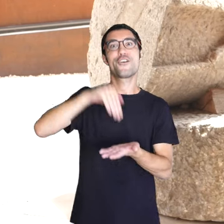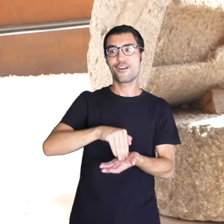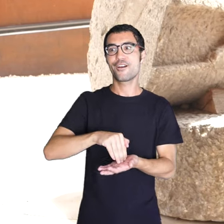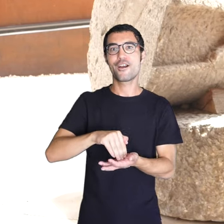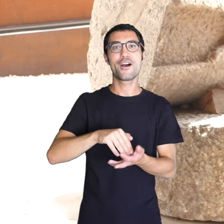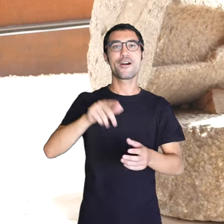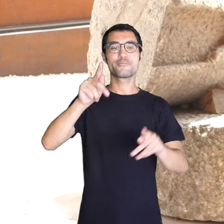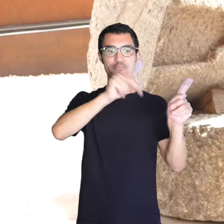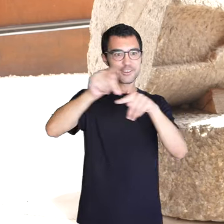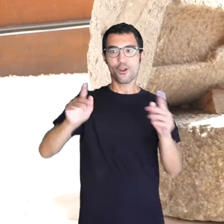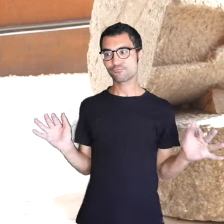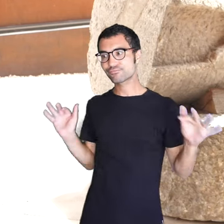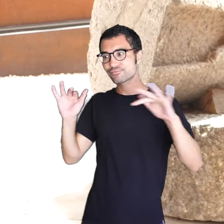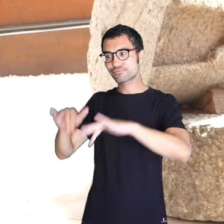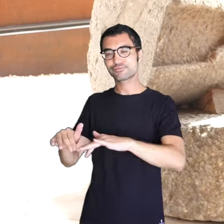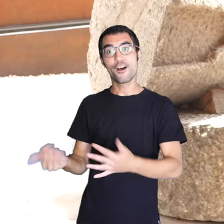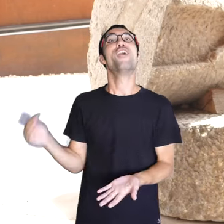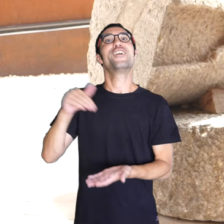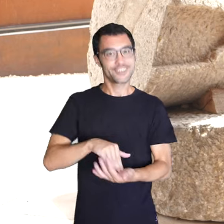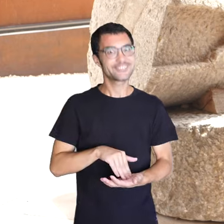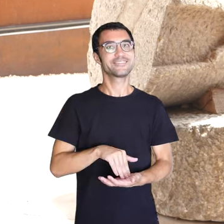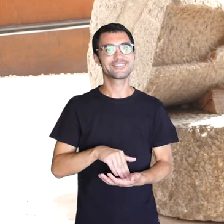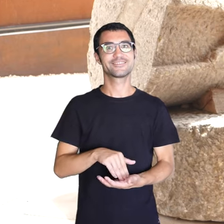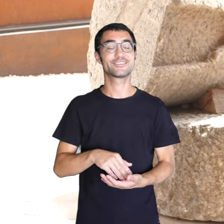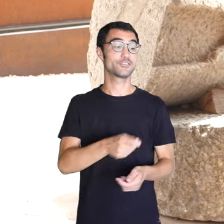pesca turisme, de l'ego,